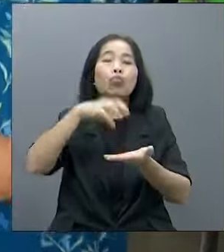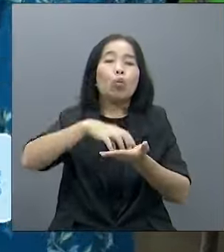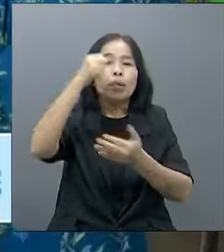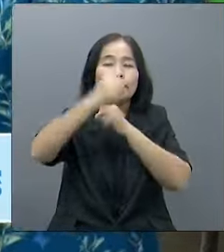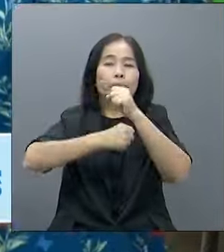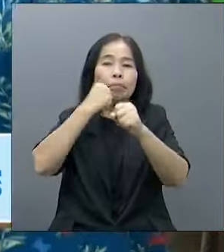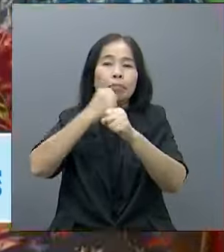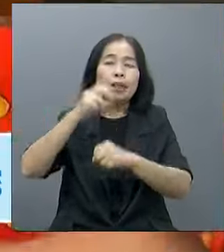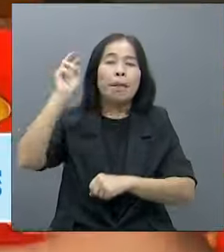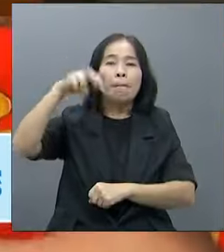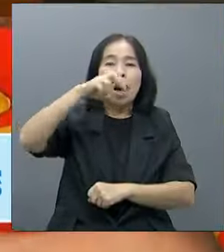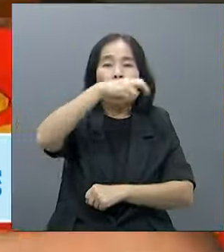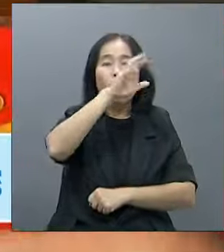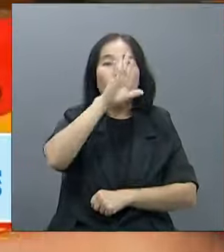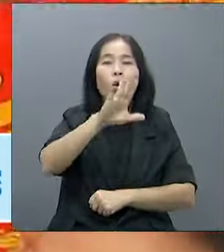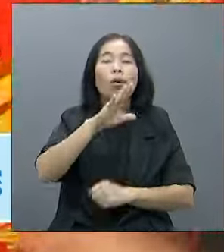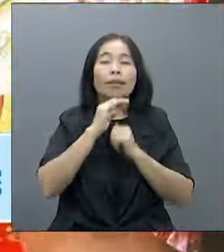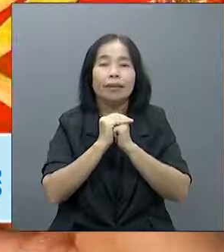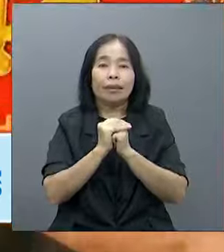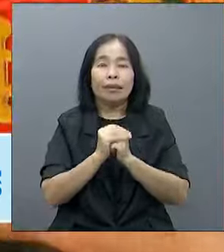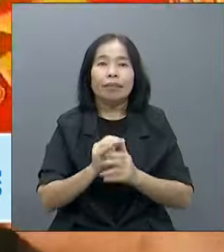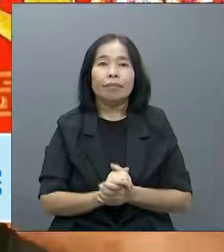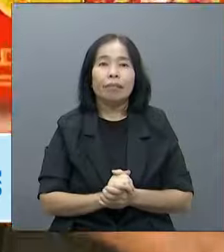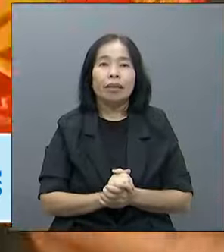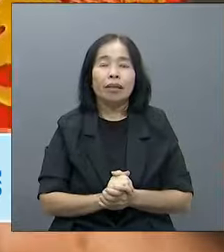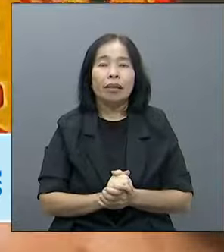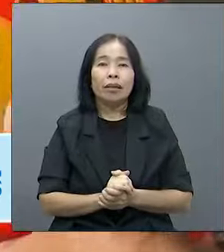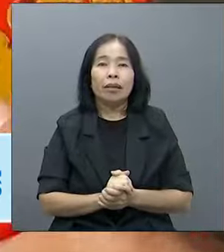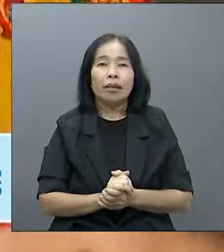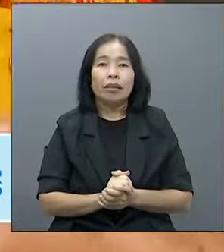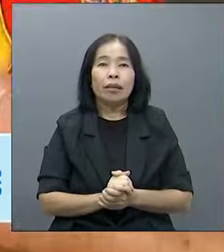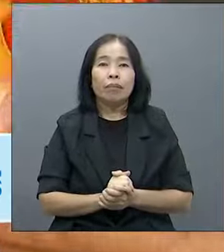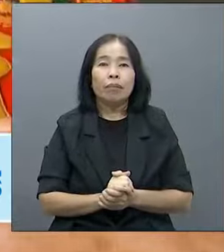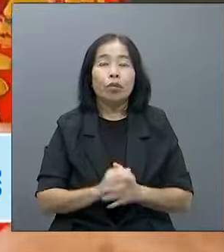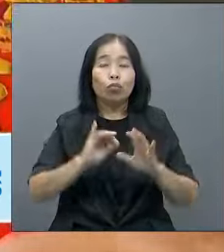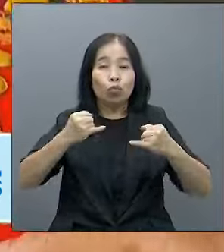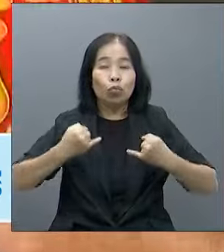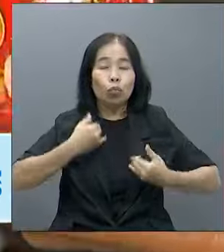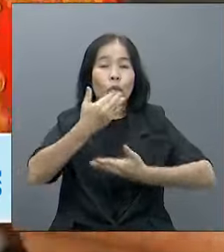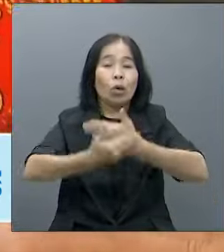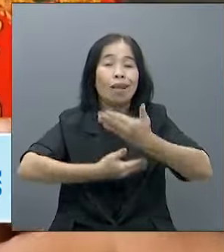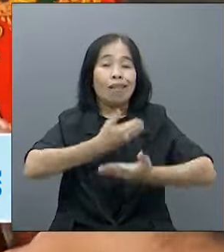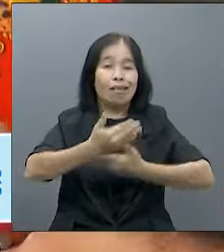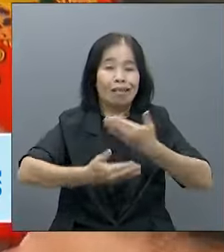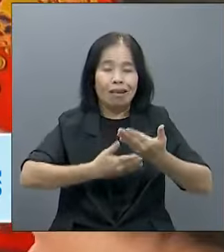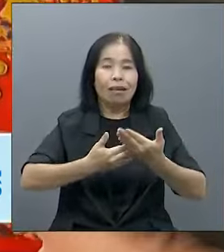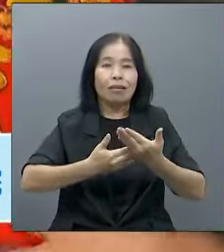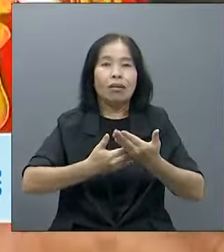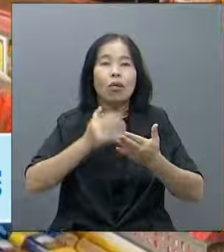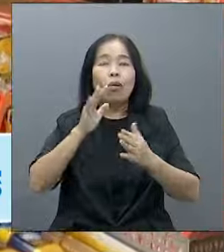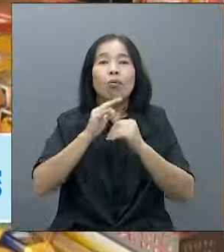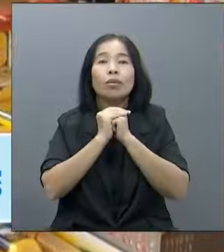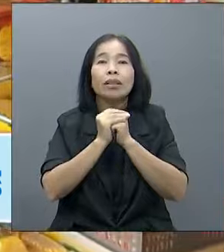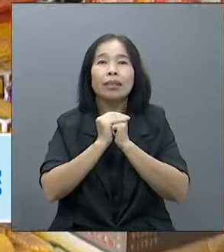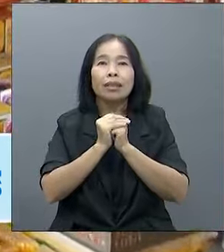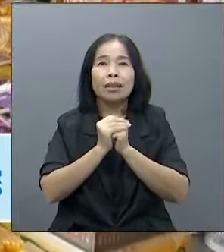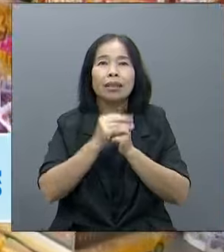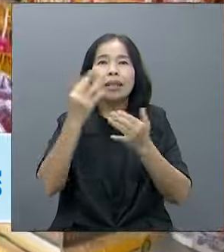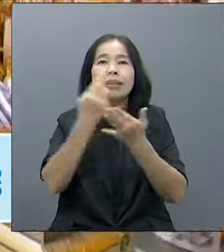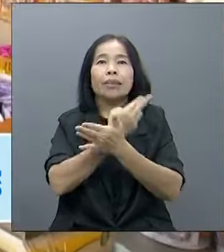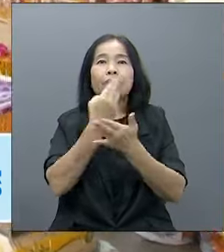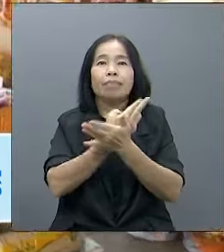วงปีมังกรตามความเชื่อนี้ค่ะซึ่งคุณสุภชัยมนุนพัทราชัยเจ้าของร้านขายอุปกรณ์เครื่องไหว้แบบจีนในพื้นที่อำเภอบ้